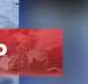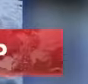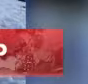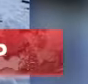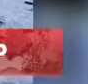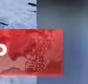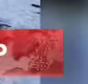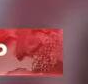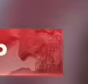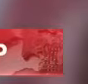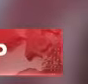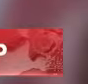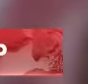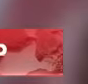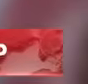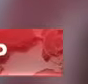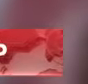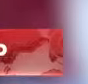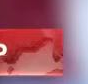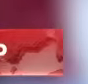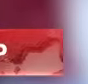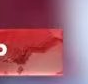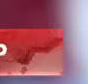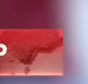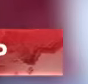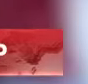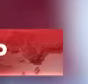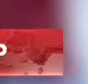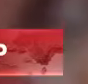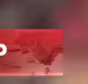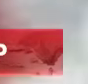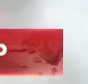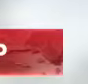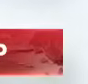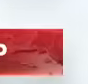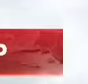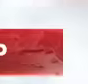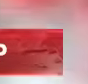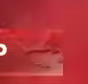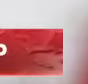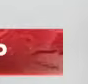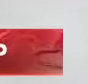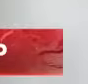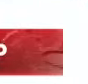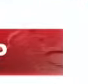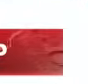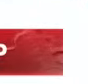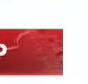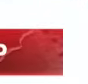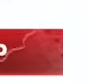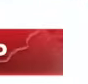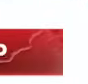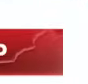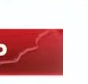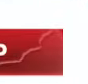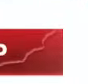үшін кәсіпкер бұзып алып кеткен. Мерекенің сәнін келтіреміз деп миллиондаған қаржына желге шырып жатқан жоқпыз ба? Безендіруге қатысты былықтарды